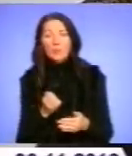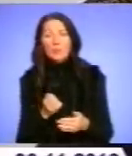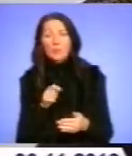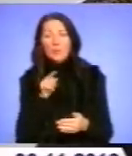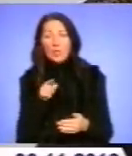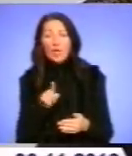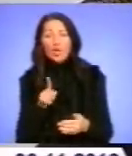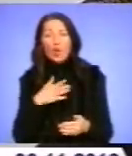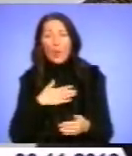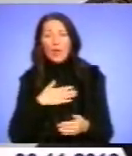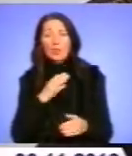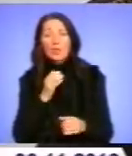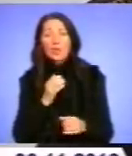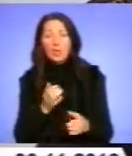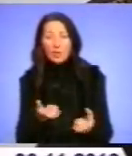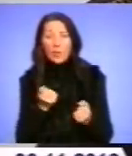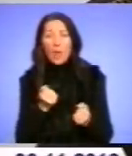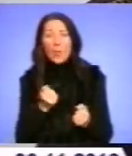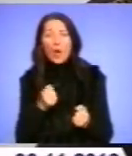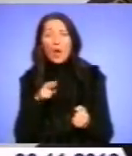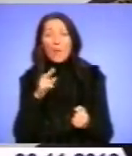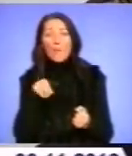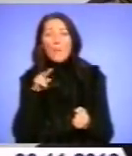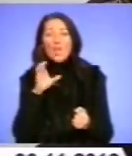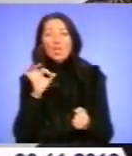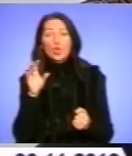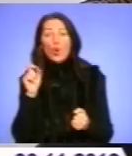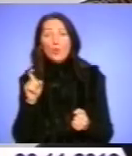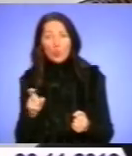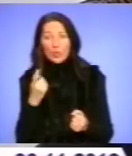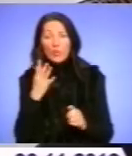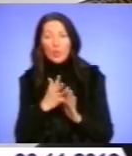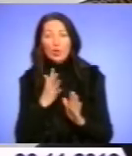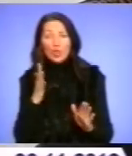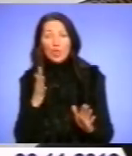те, що ми тримаємо підсобні господарства, в першу чергу,